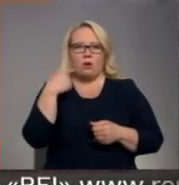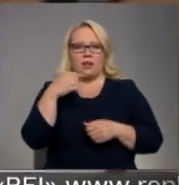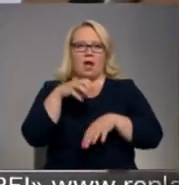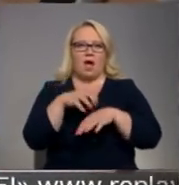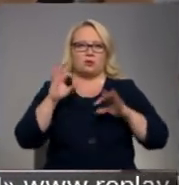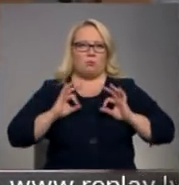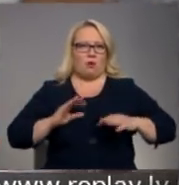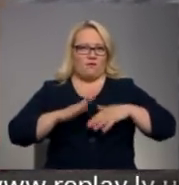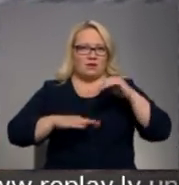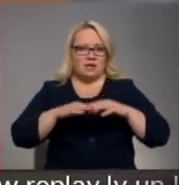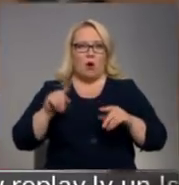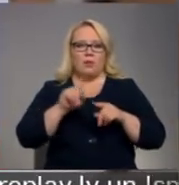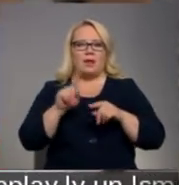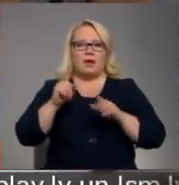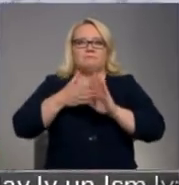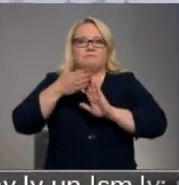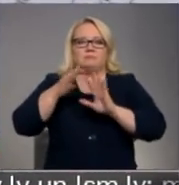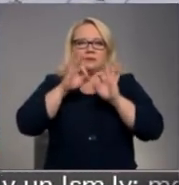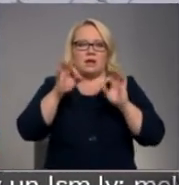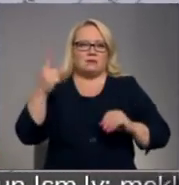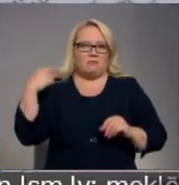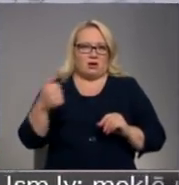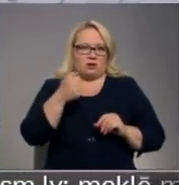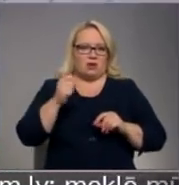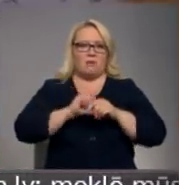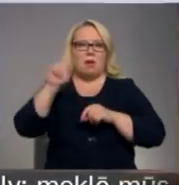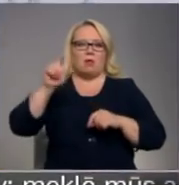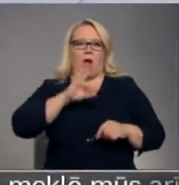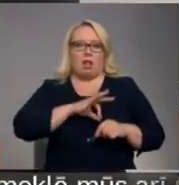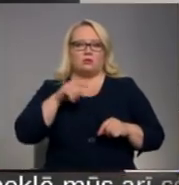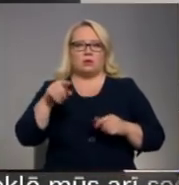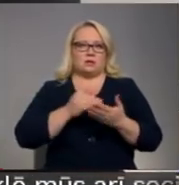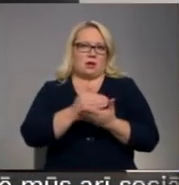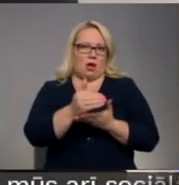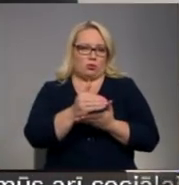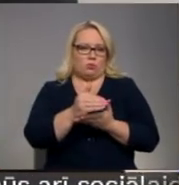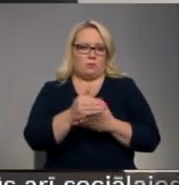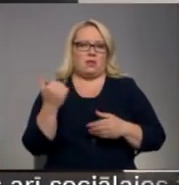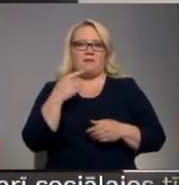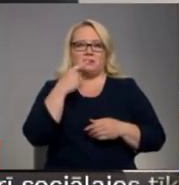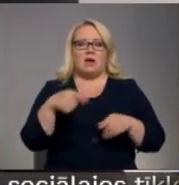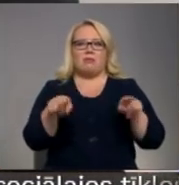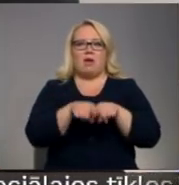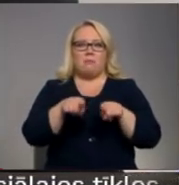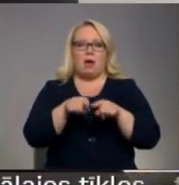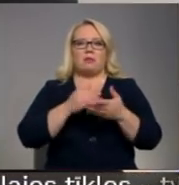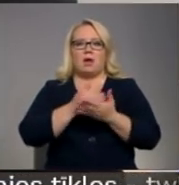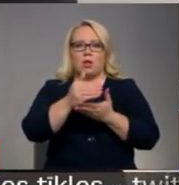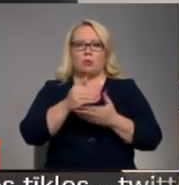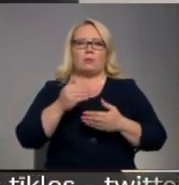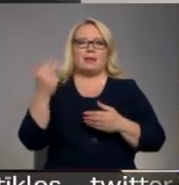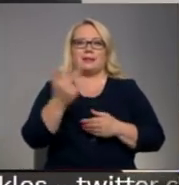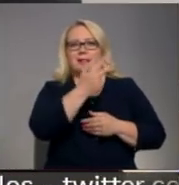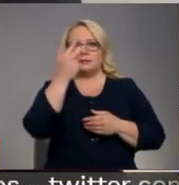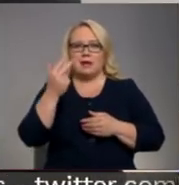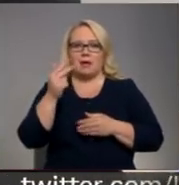soļi spērti tikai pērn, palielinot algas. Tas jāturpina. Tāpat jāturpina vēl turpmākos 3 gadus,